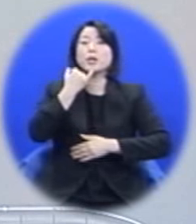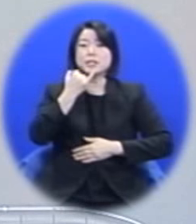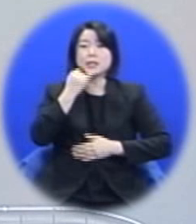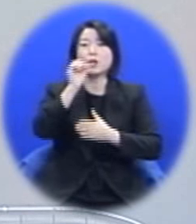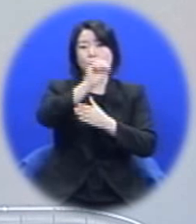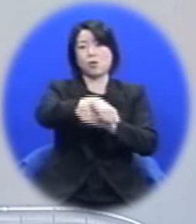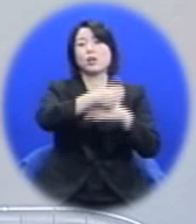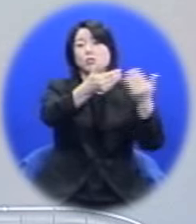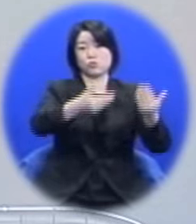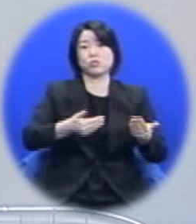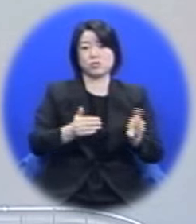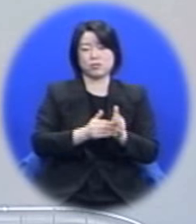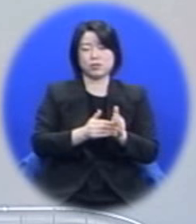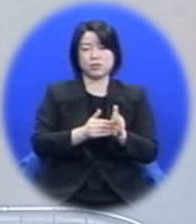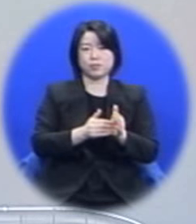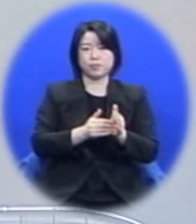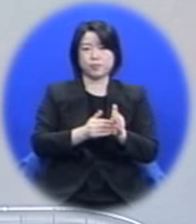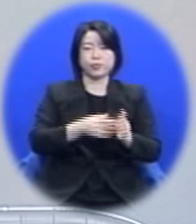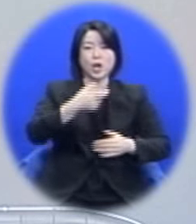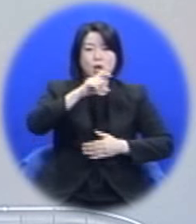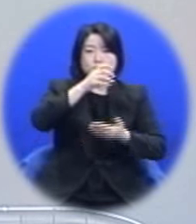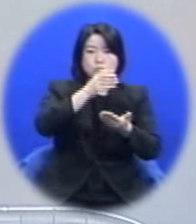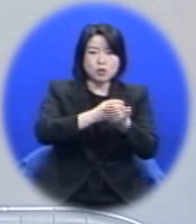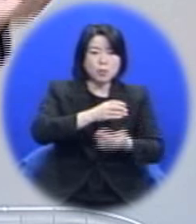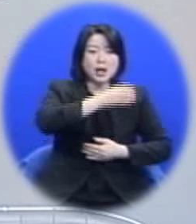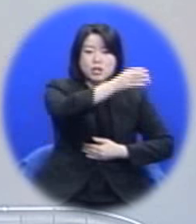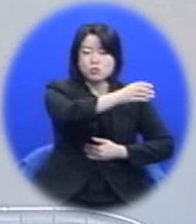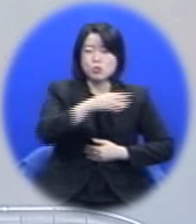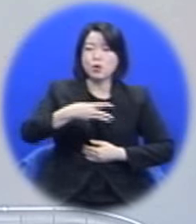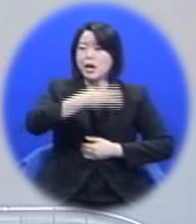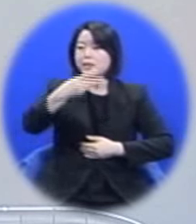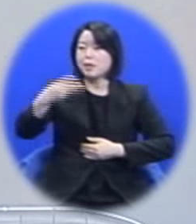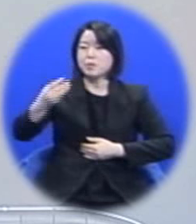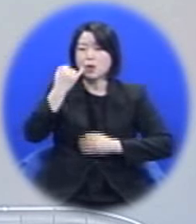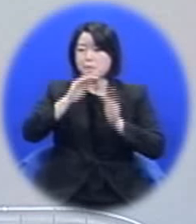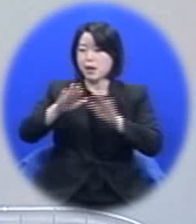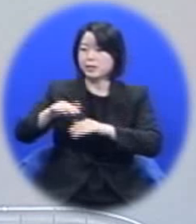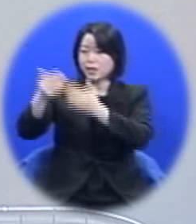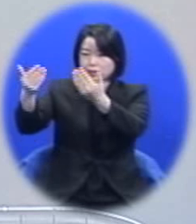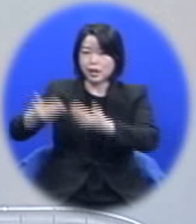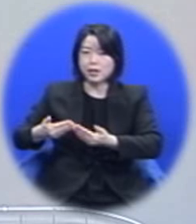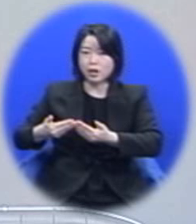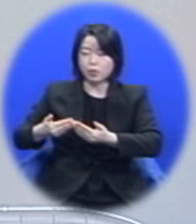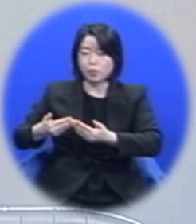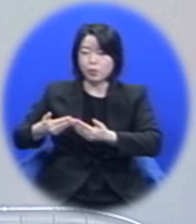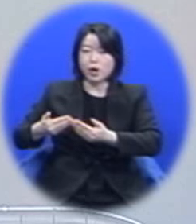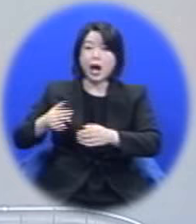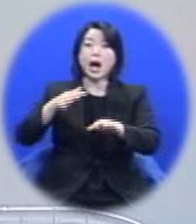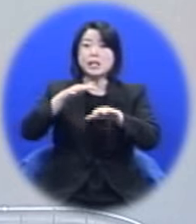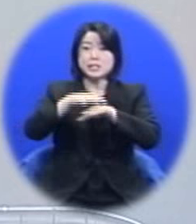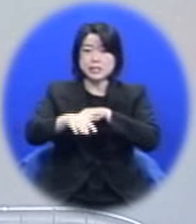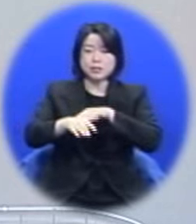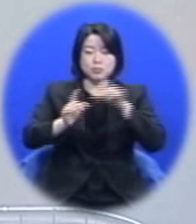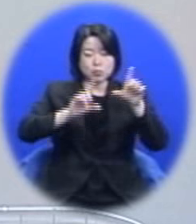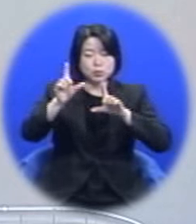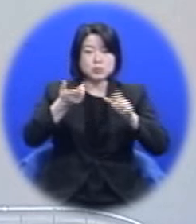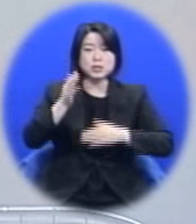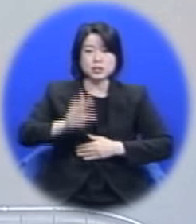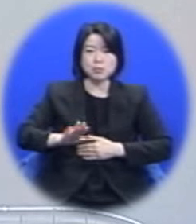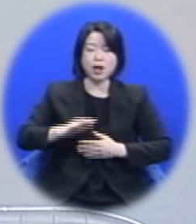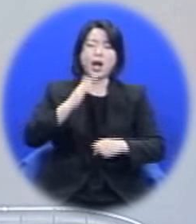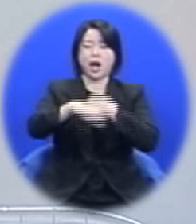허락하심이에요. 물컵 한 잔 주고 태평양 바다를 달라고 하는 것과 같은 꼴이지만 하나님이 허락하신